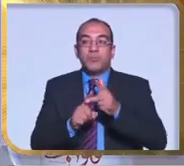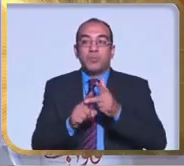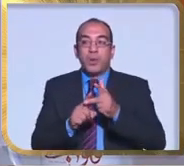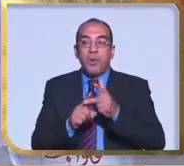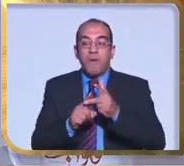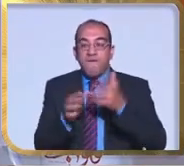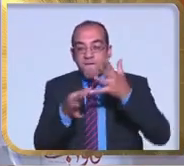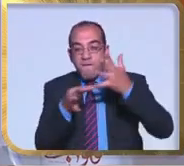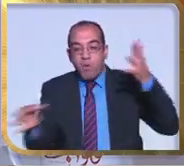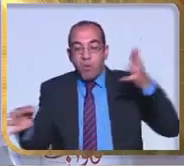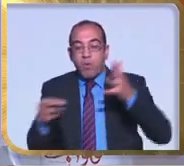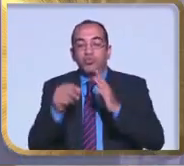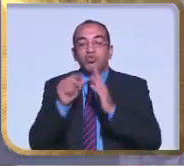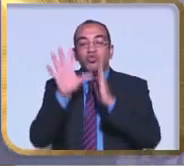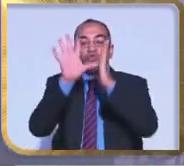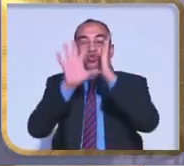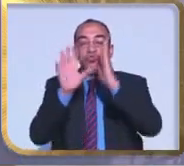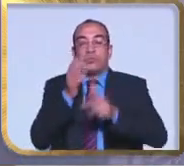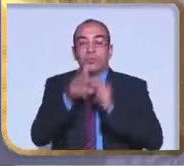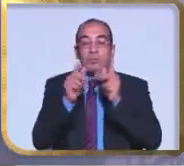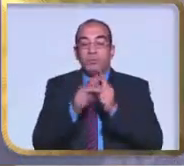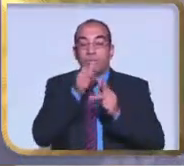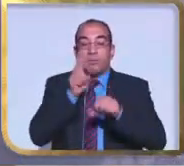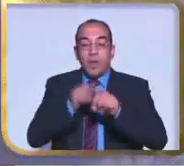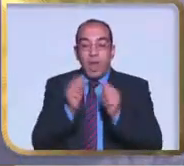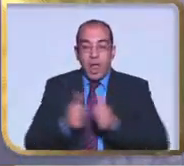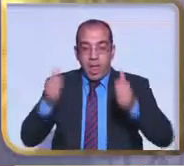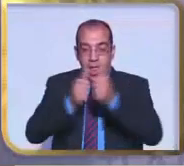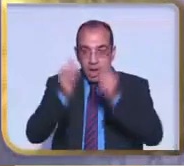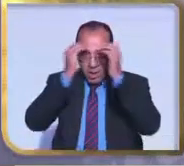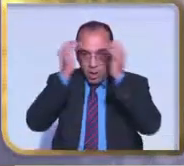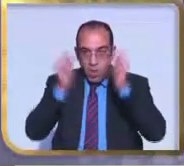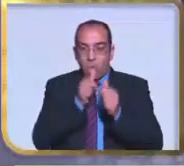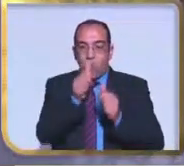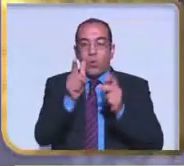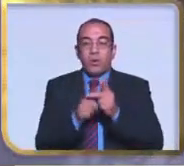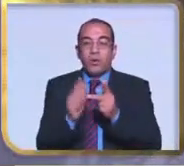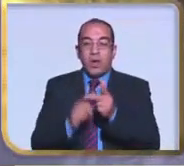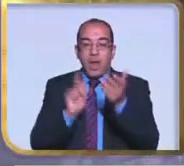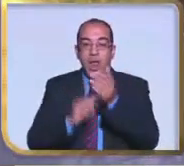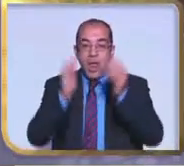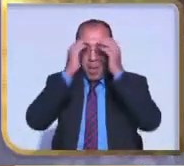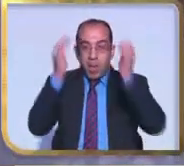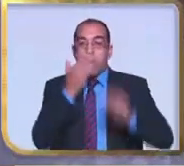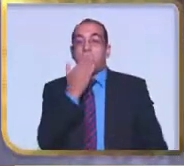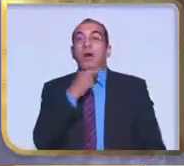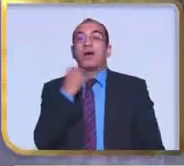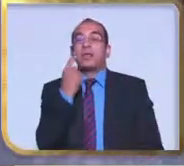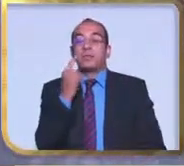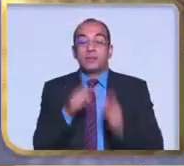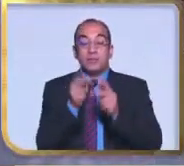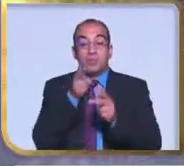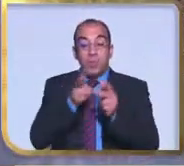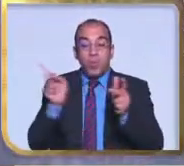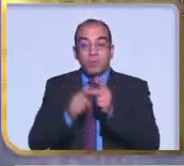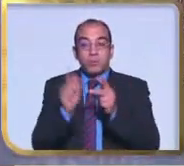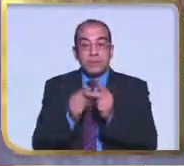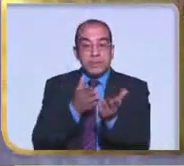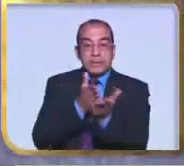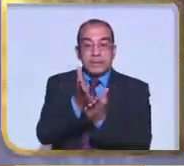الفروع وهي الشرائع. وزي ما قال أهل العلم عن الإمام بخاري، عن الإمام البخاري في